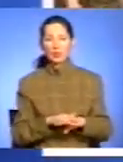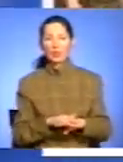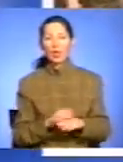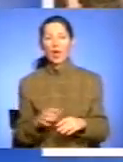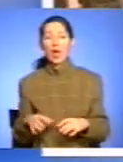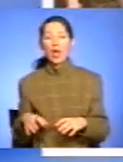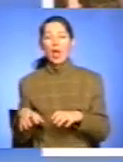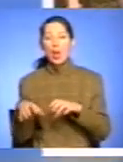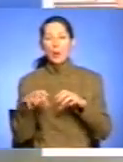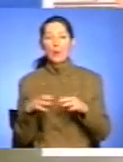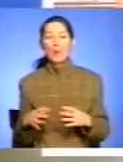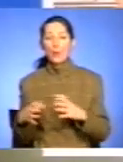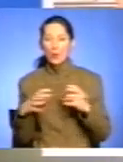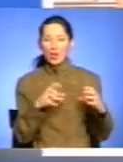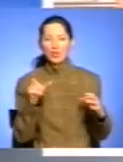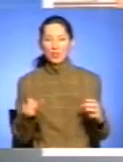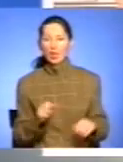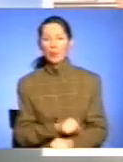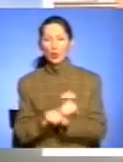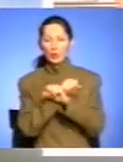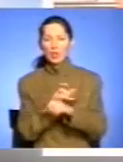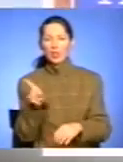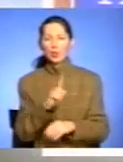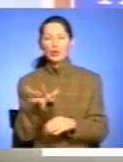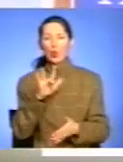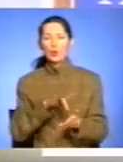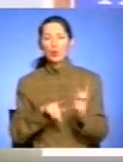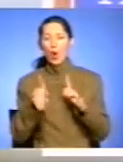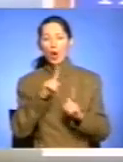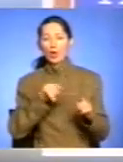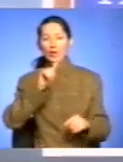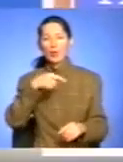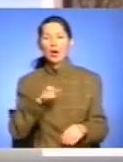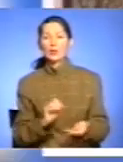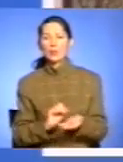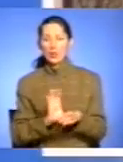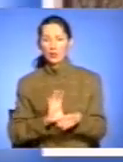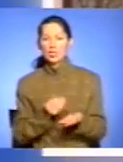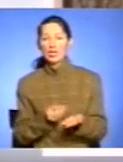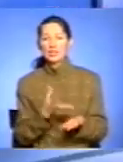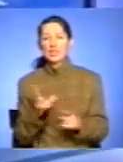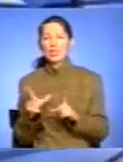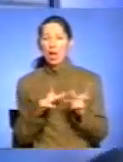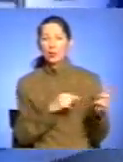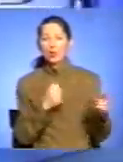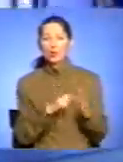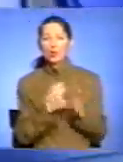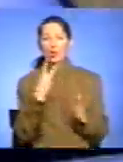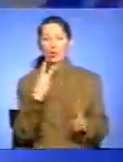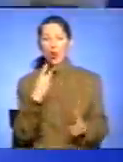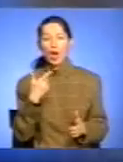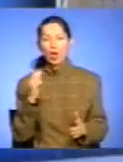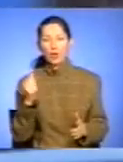Перевізники пікетували Тернопільську міську раду, вимагали підвищення тарифу на проїзд до 2 гривень 50 копійок.